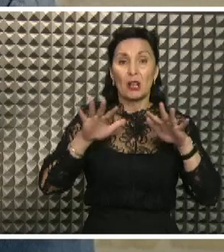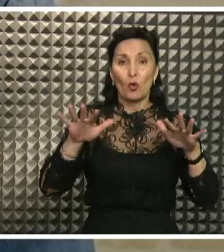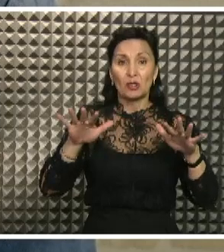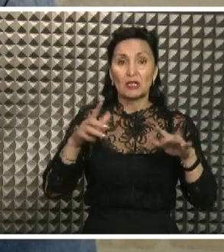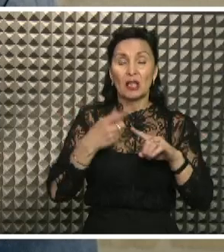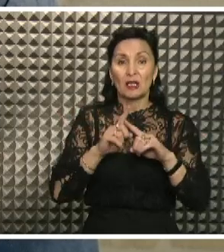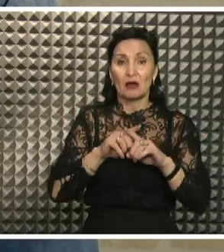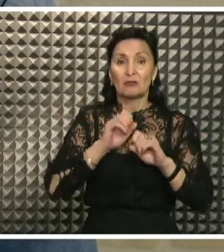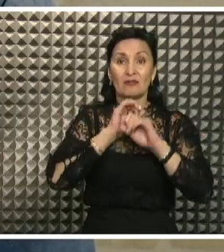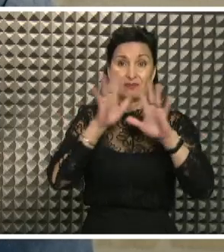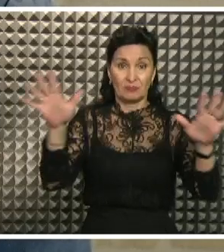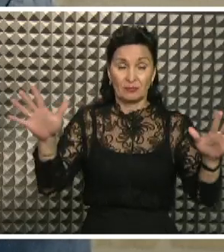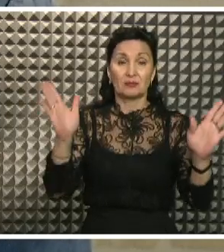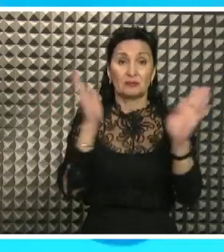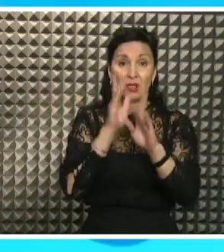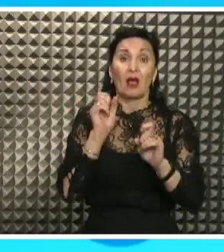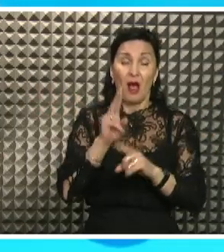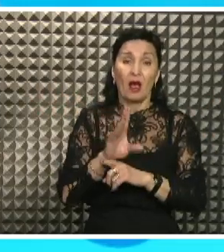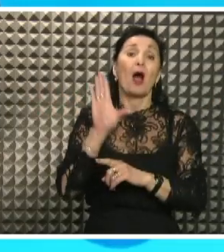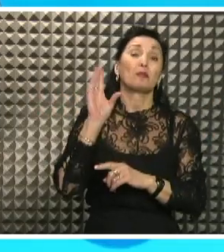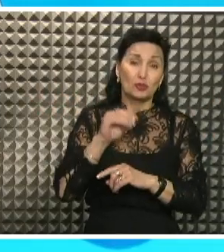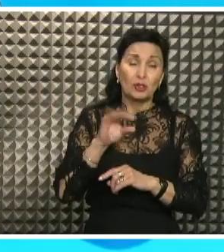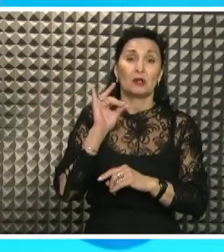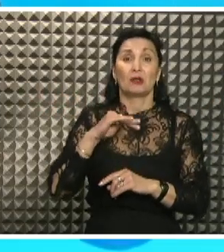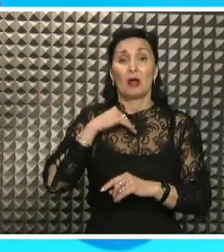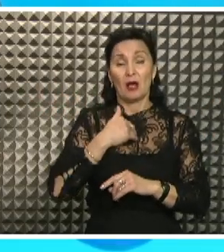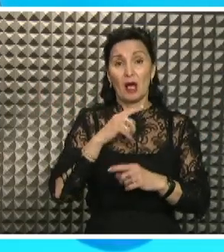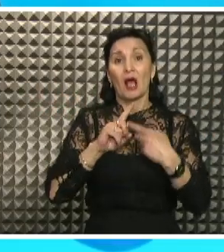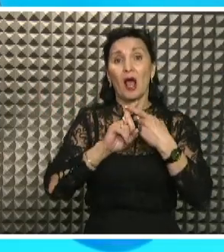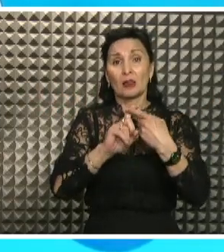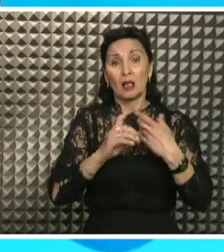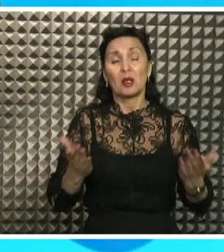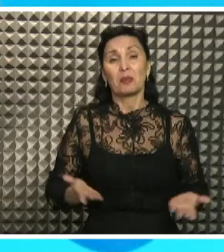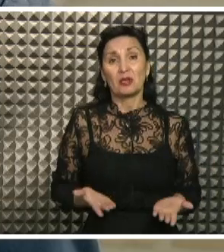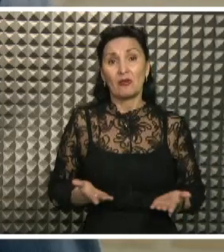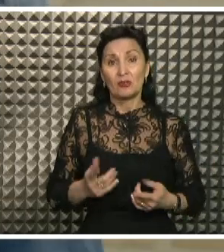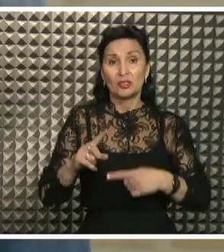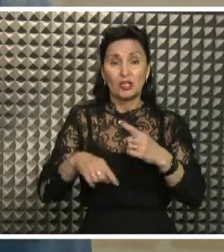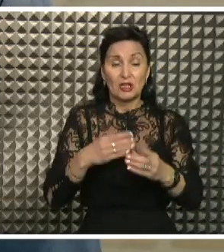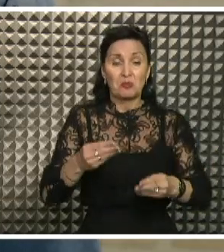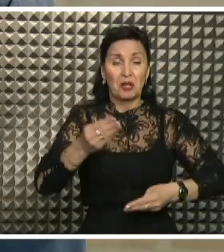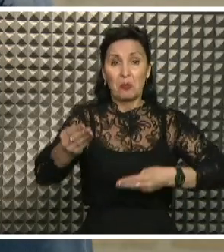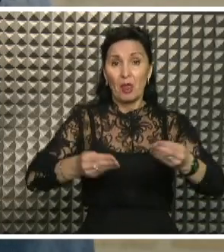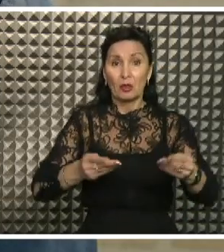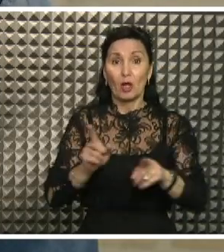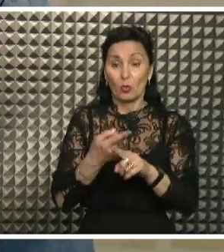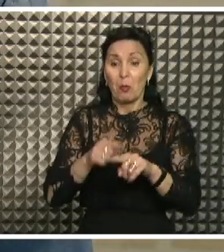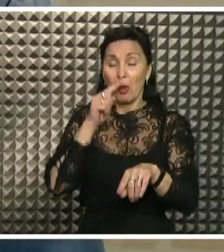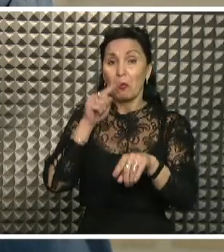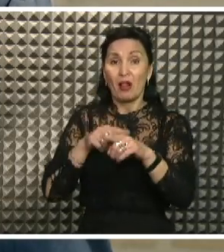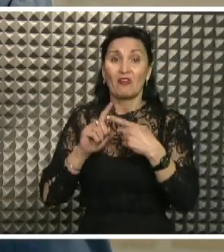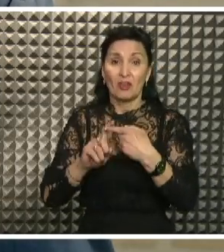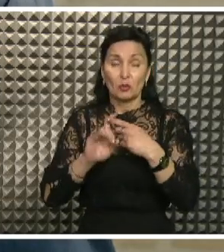Распространение – это воздушно-капельное. Это, то есть так же, как и остальные контактно-бытовое, то есть через предметы, на которые попал вирус.